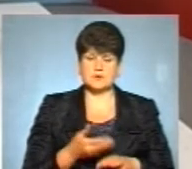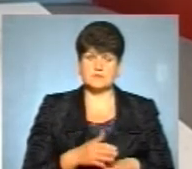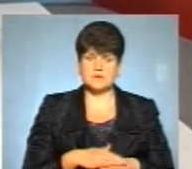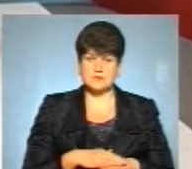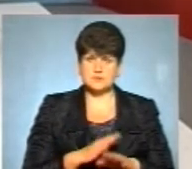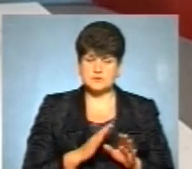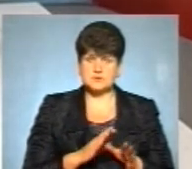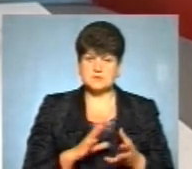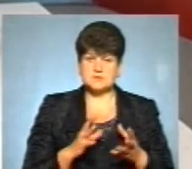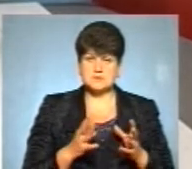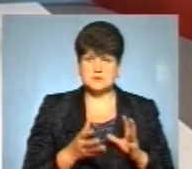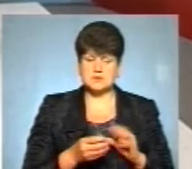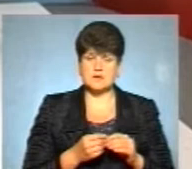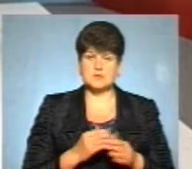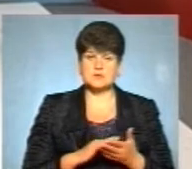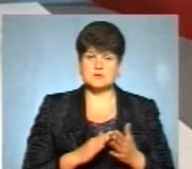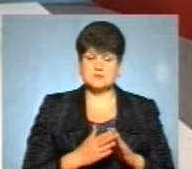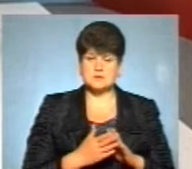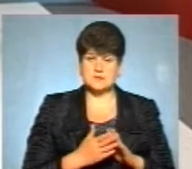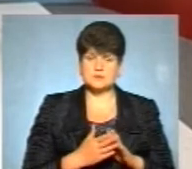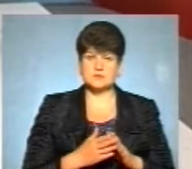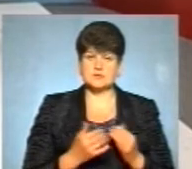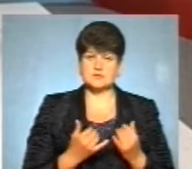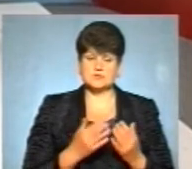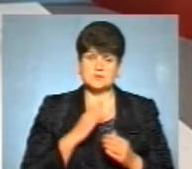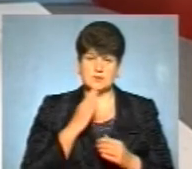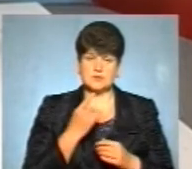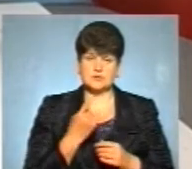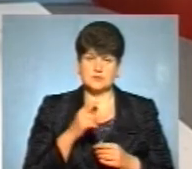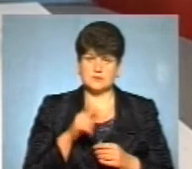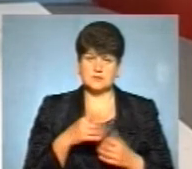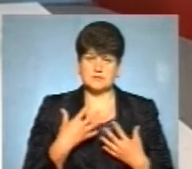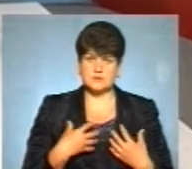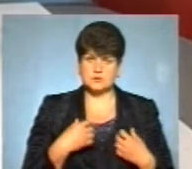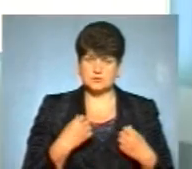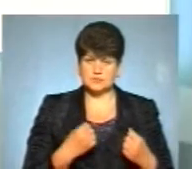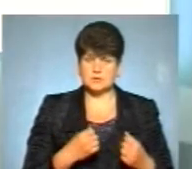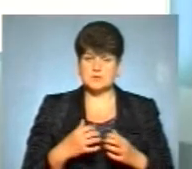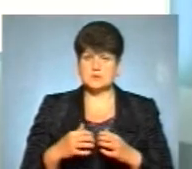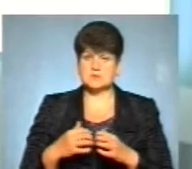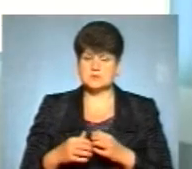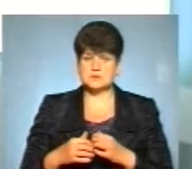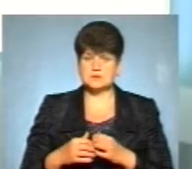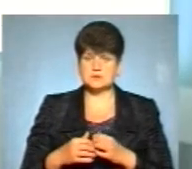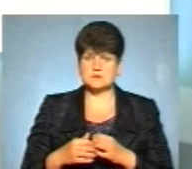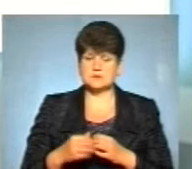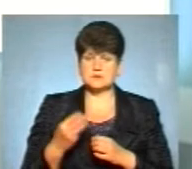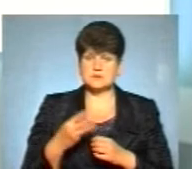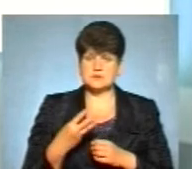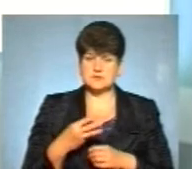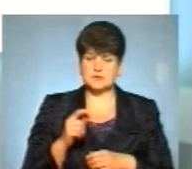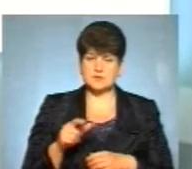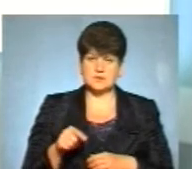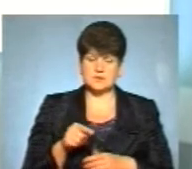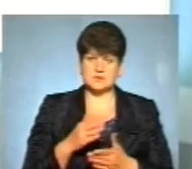стану в інфекцію, і станом на сьогоднішній ранок один пацієнт вже одужав. Серед 30 пацієнтів,